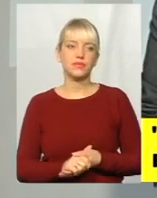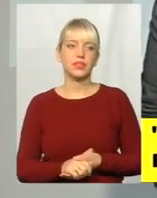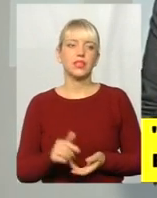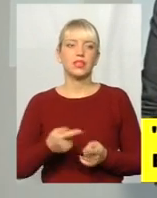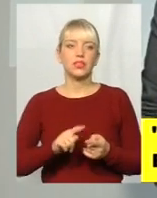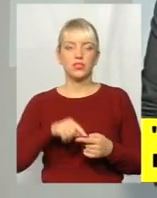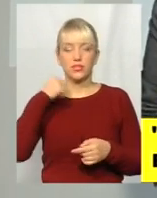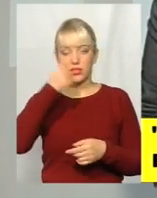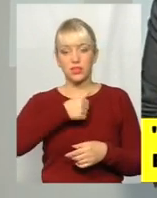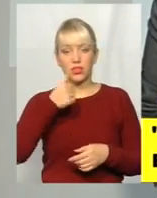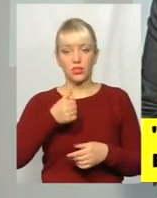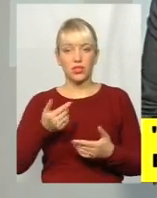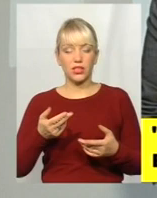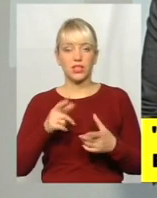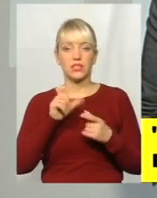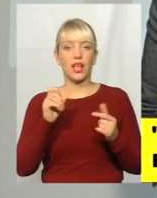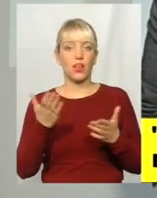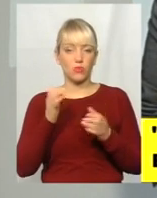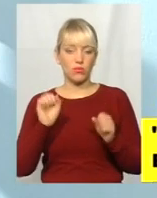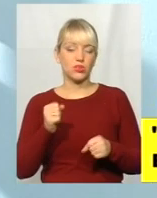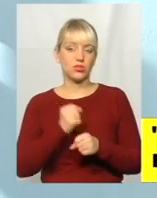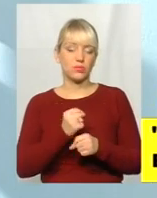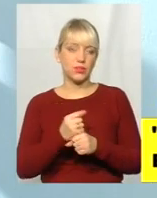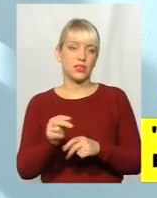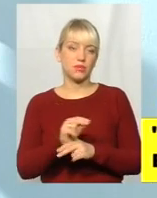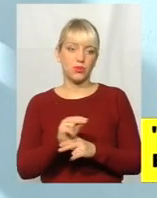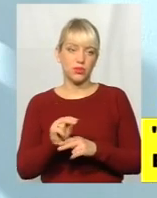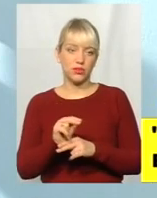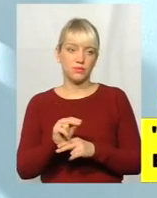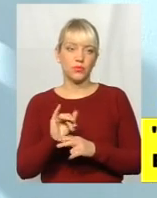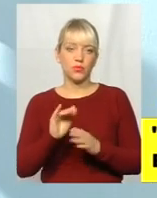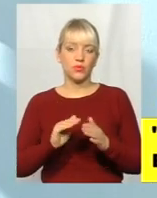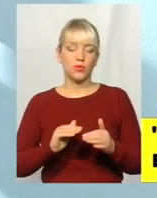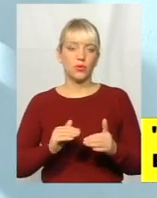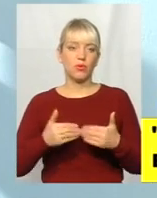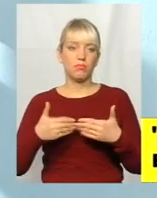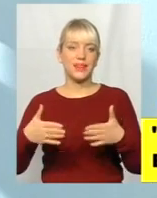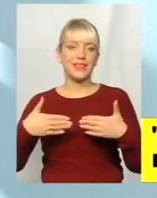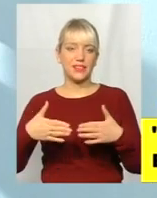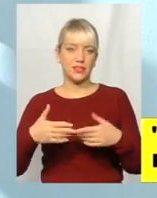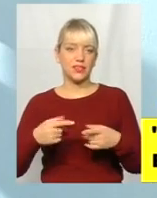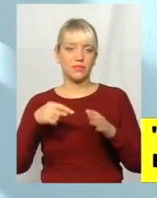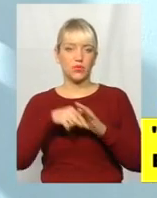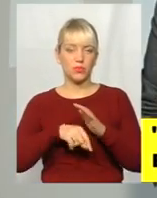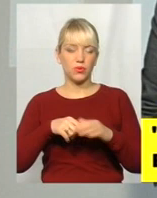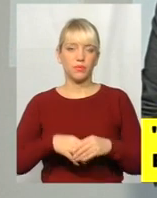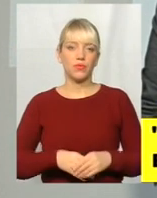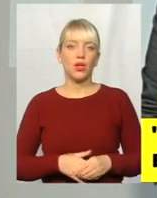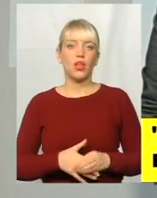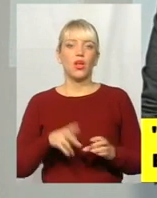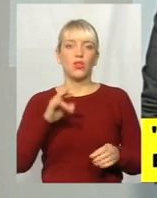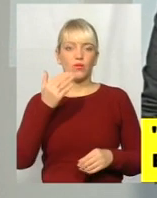просто збирається сума, за яку можна зробити ремонт в під'їзді. Тобто... Але ви розумієте, що